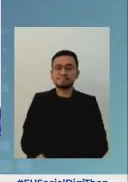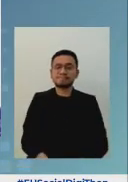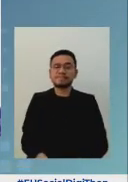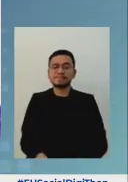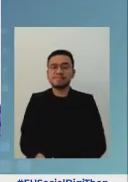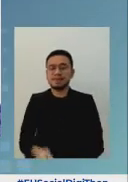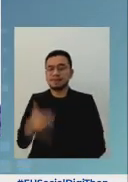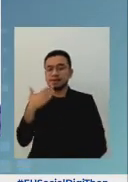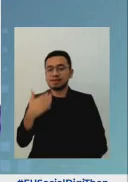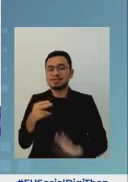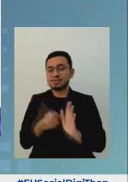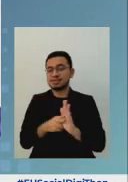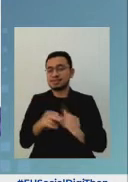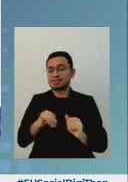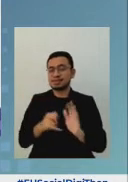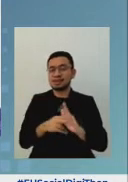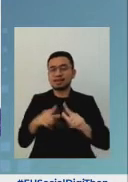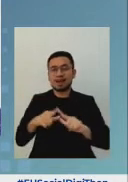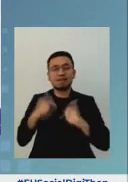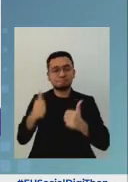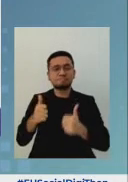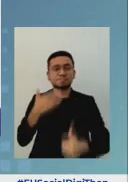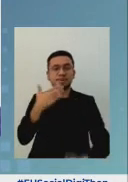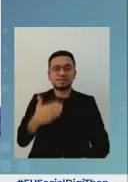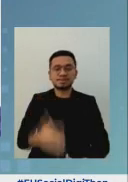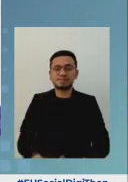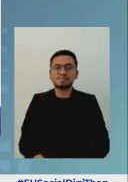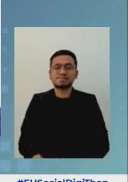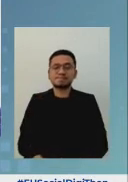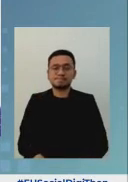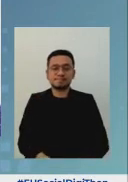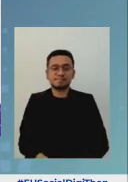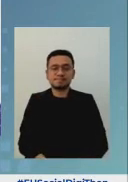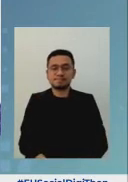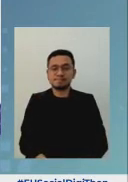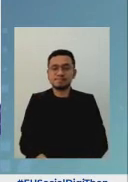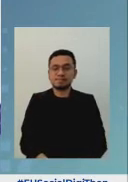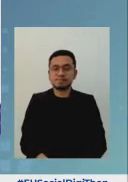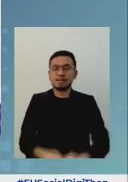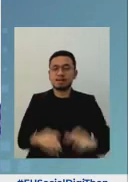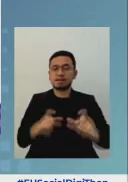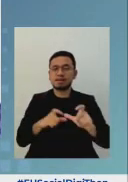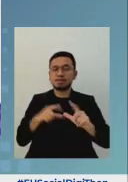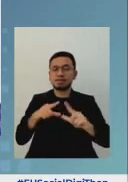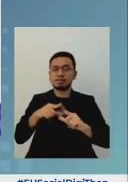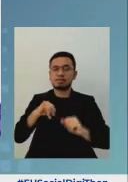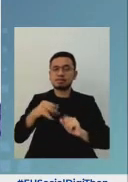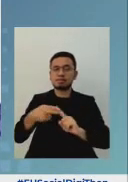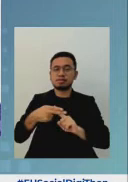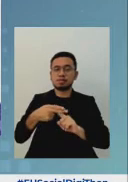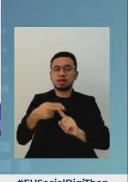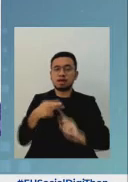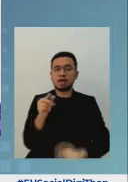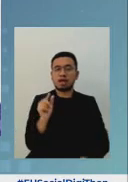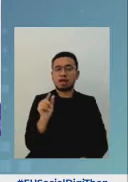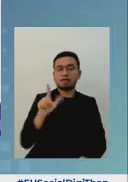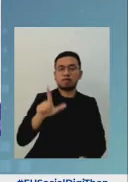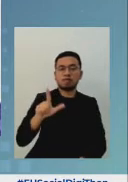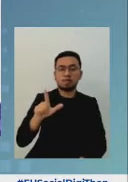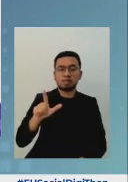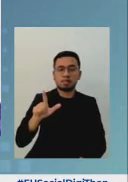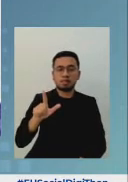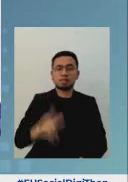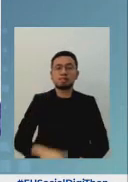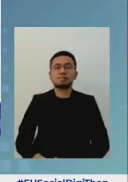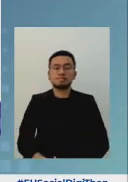banget jawabannya tadi. Dan ini pertanyaan yang kedua Mbak nih, dari Saiful Amri, Ketua TRC Perlindungan Perempuan dan Anak